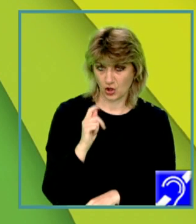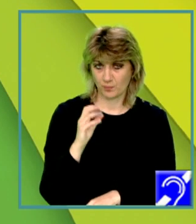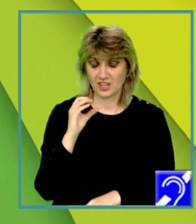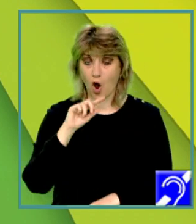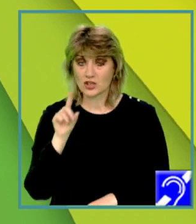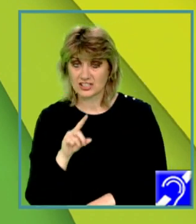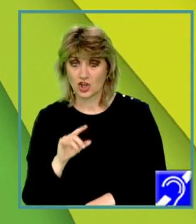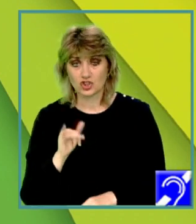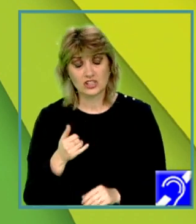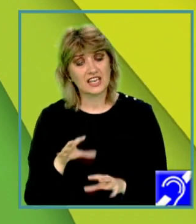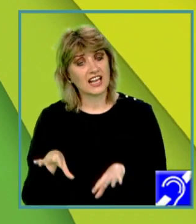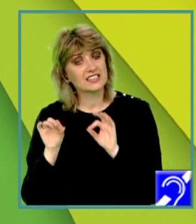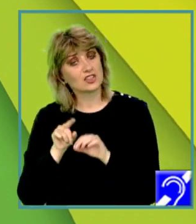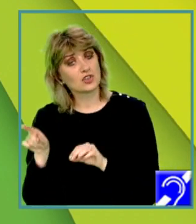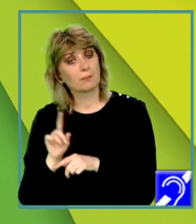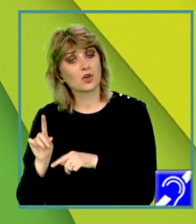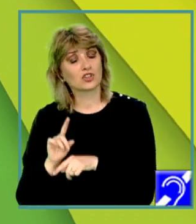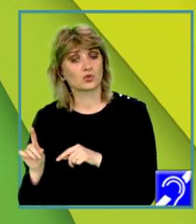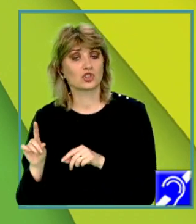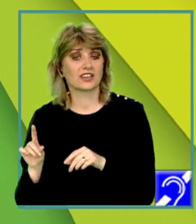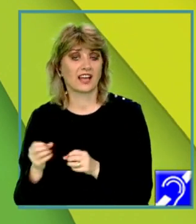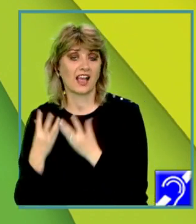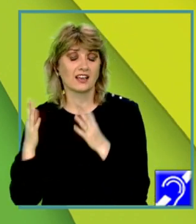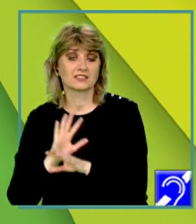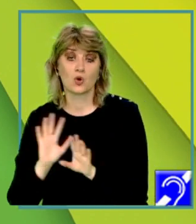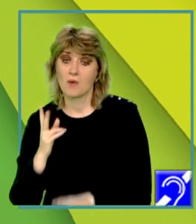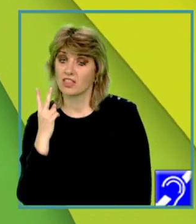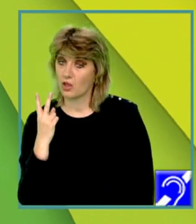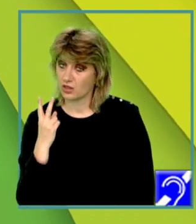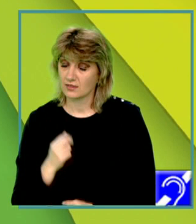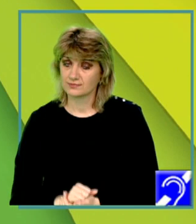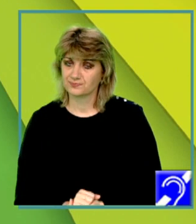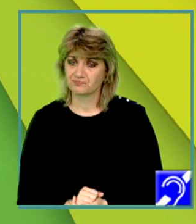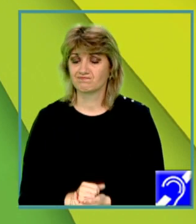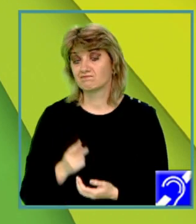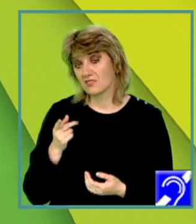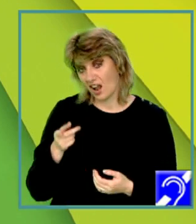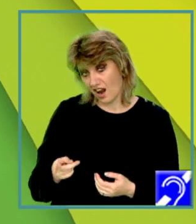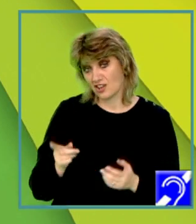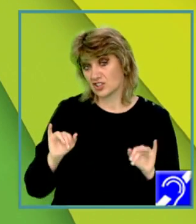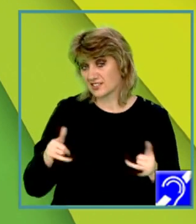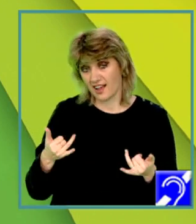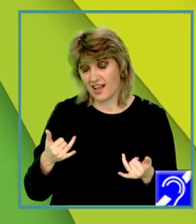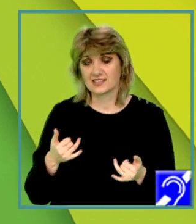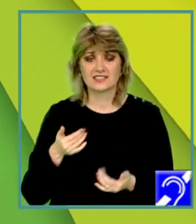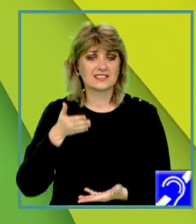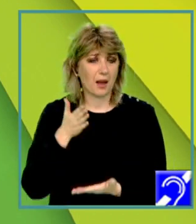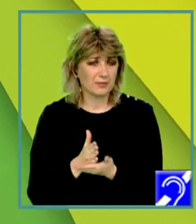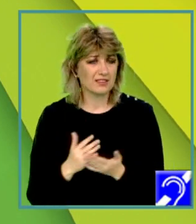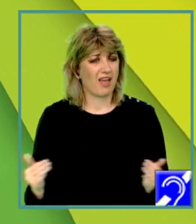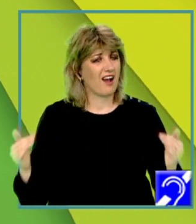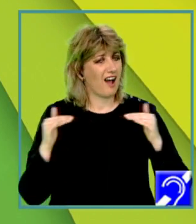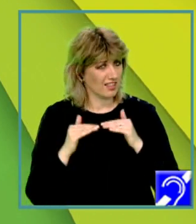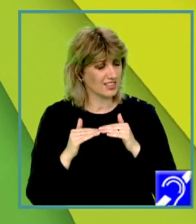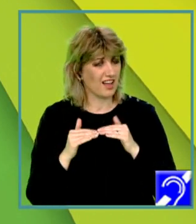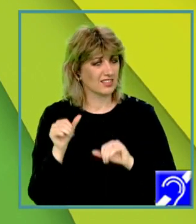și se regăsesc în produșii de reacție doar doi în acest caz pentru stabilirea Egalității